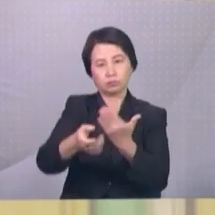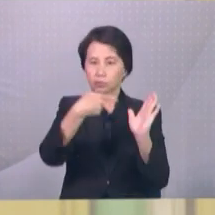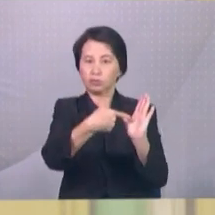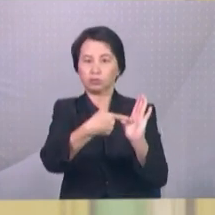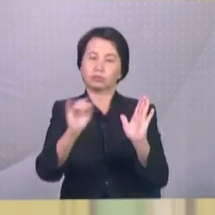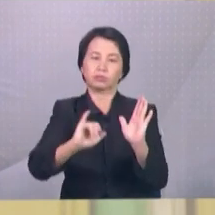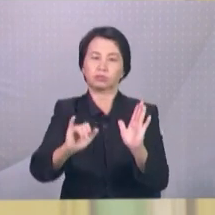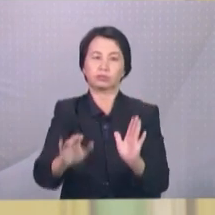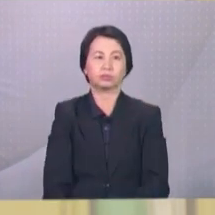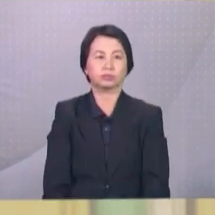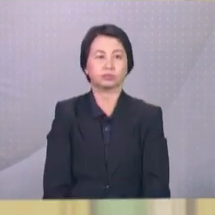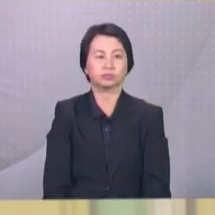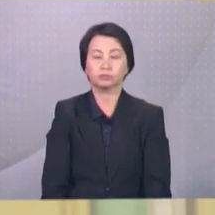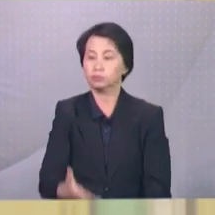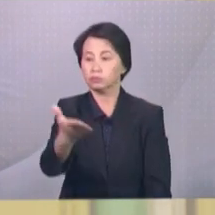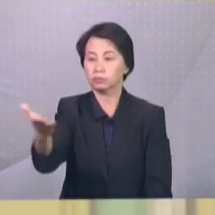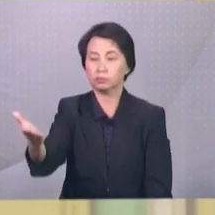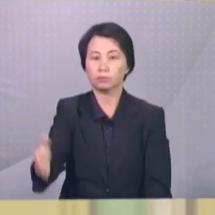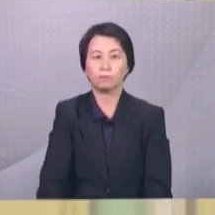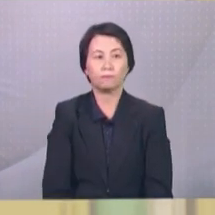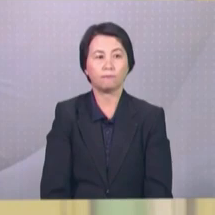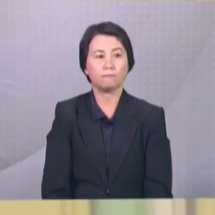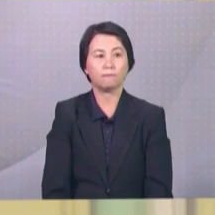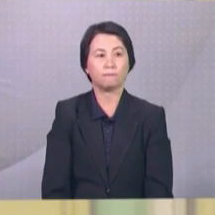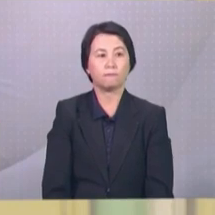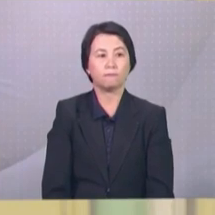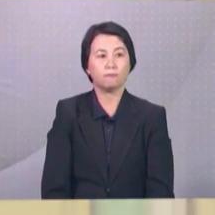lagi? Silakan. Ya.